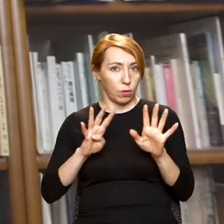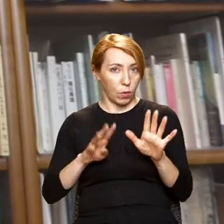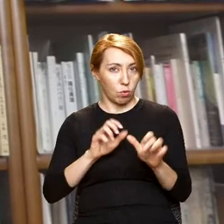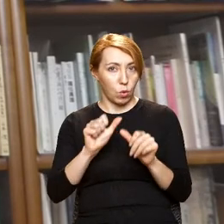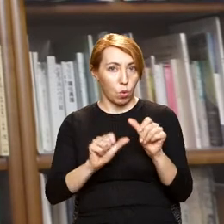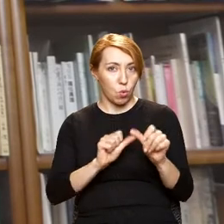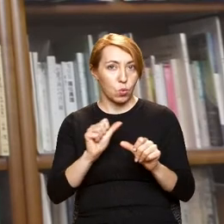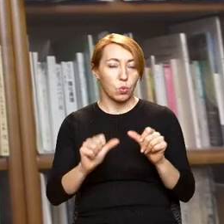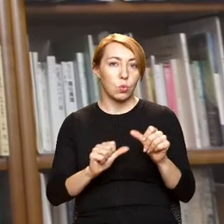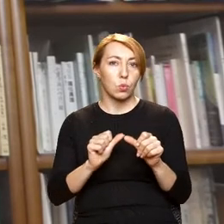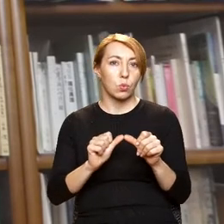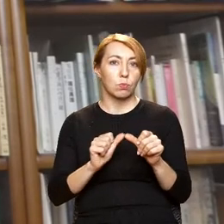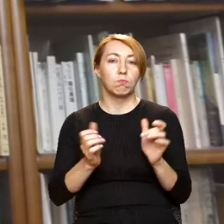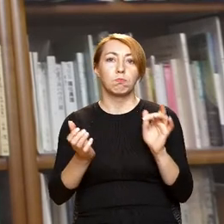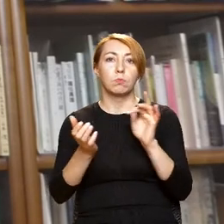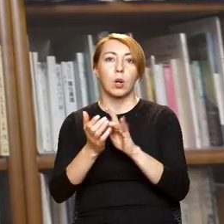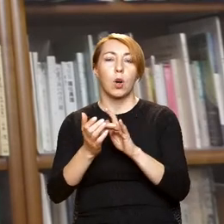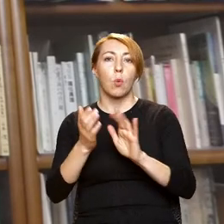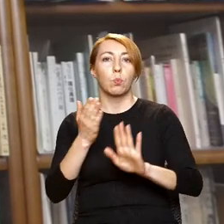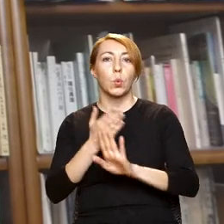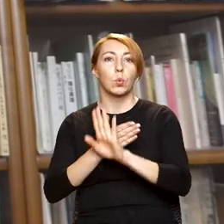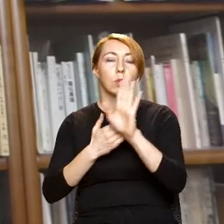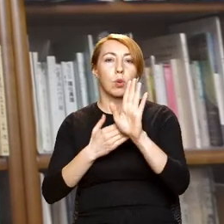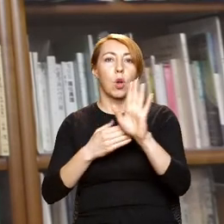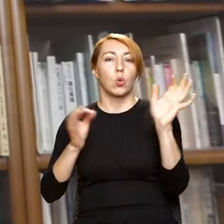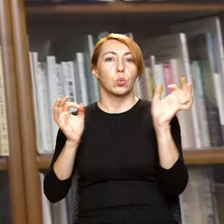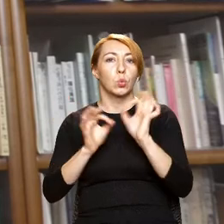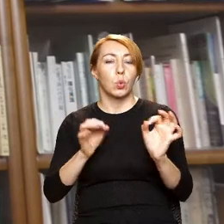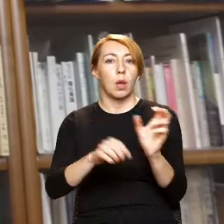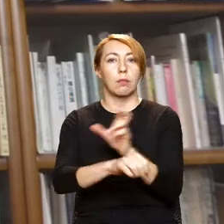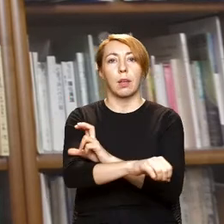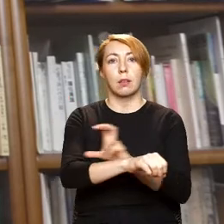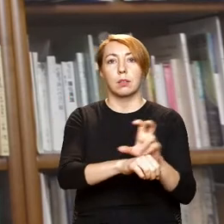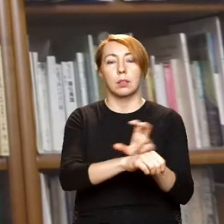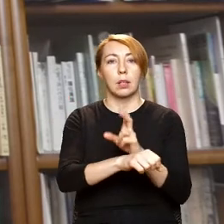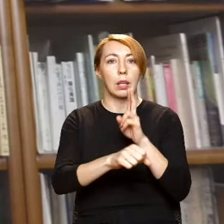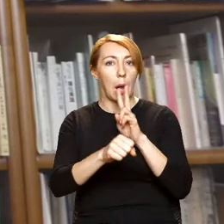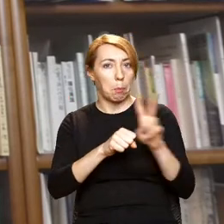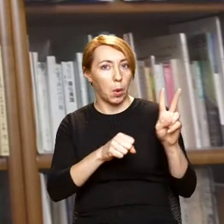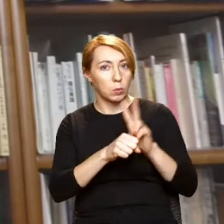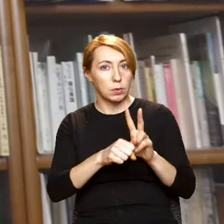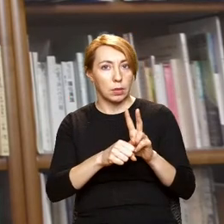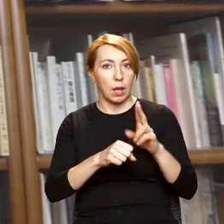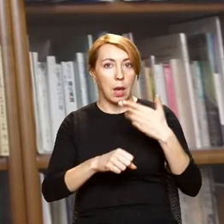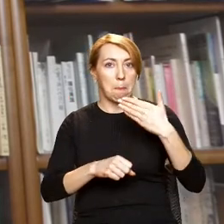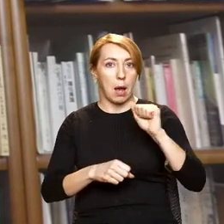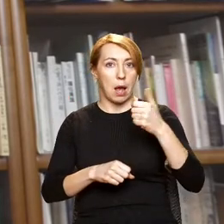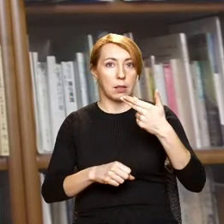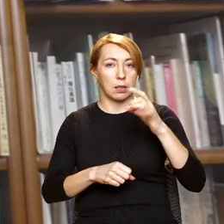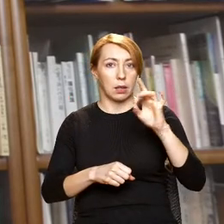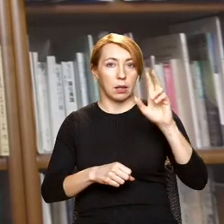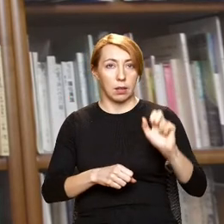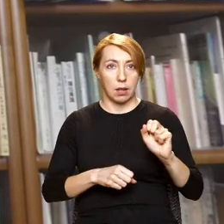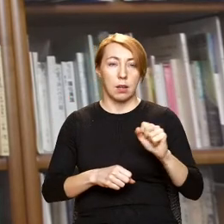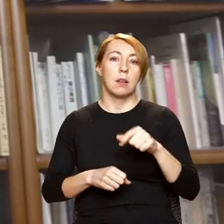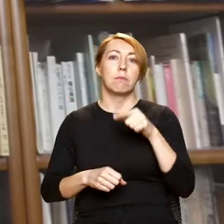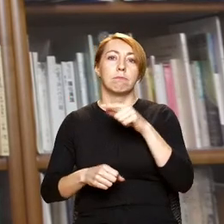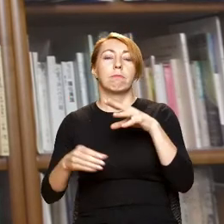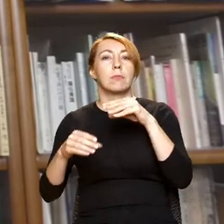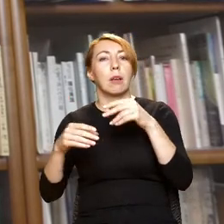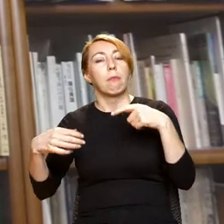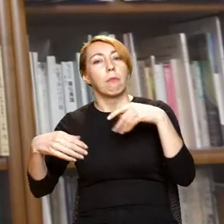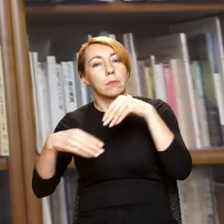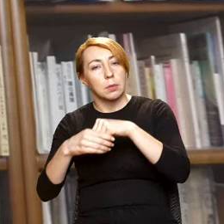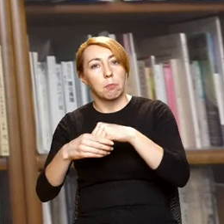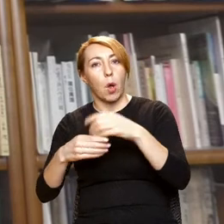1999 roku w Muzeum Sztuki i Techniki Japońskiej Manga z profesorem Majewiczem